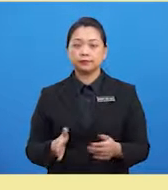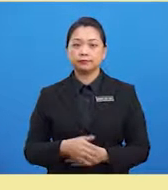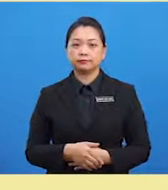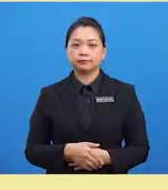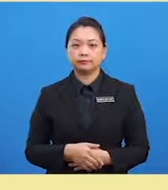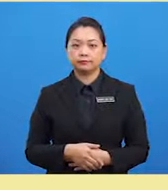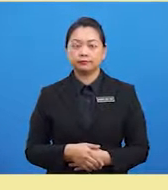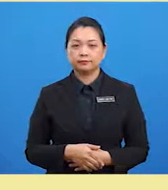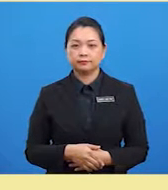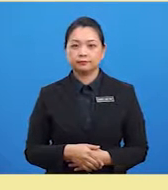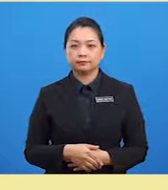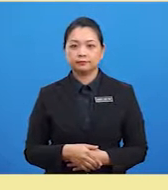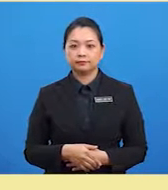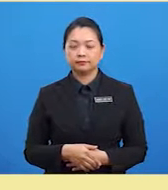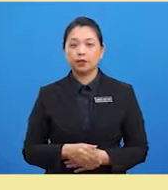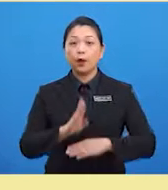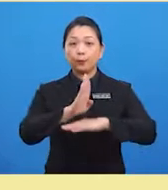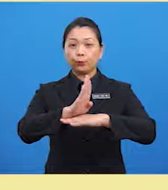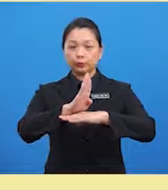Antaranya ialah budaya,